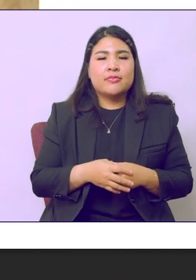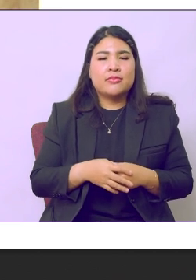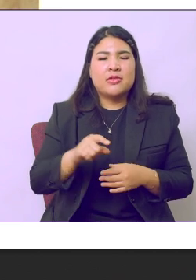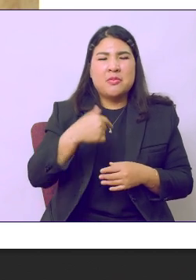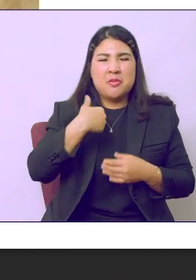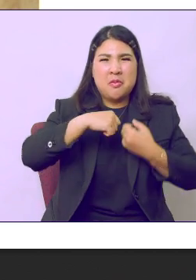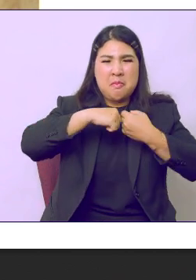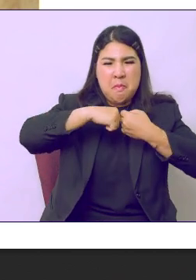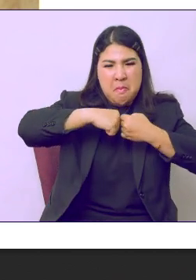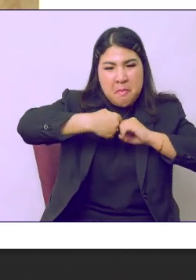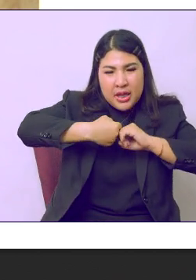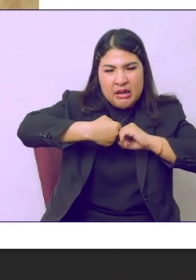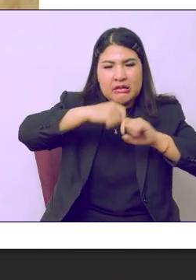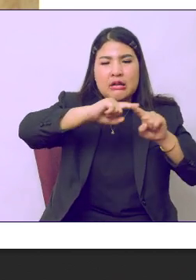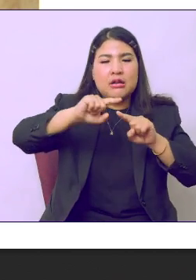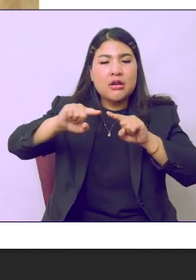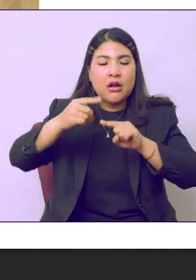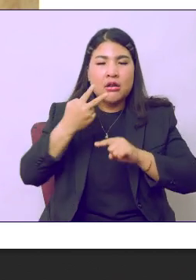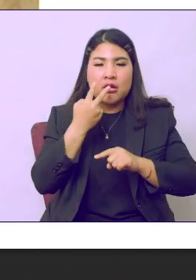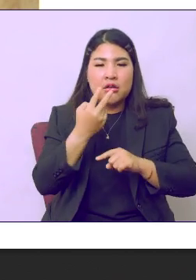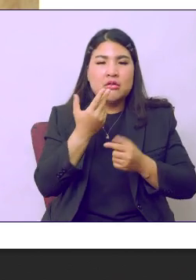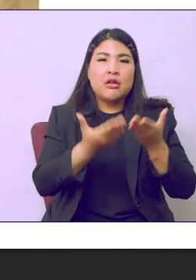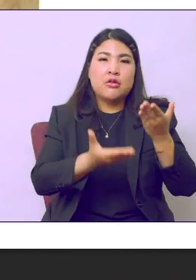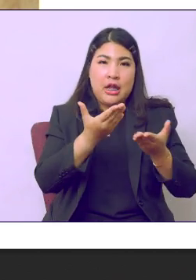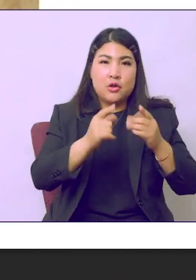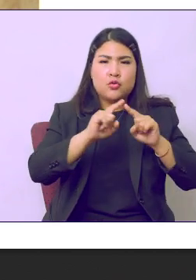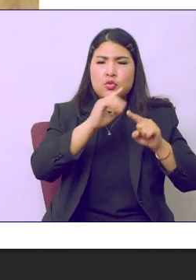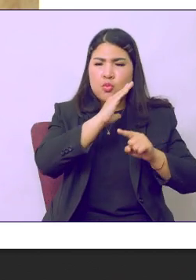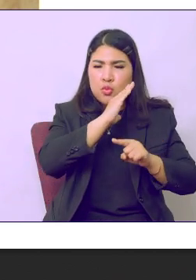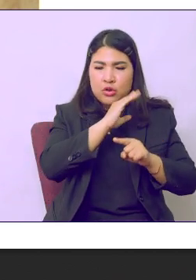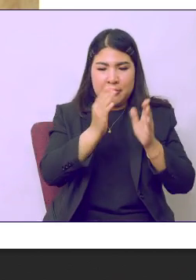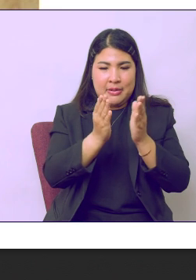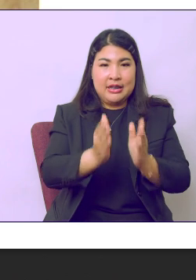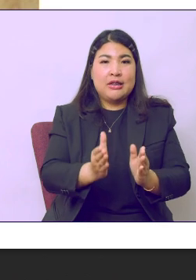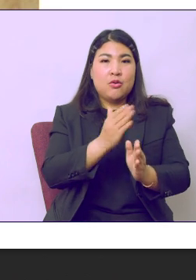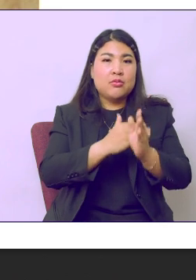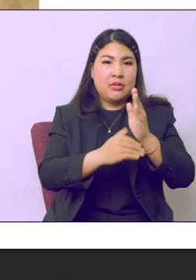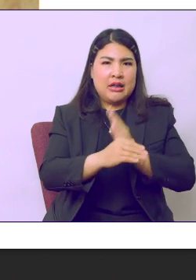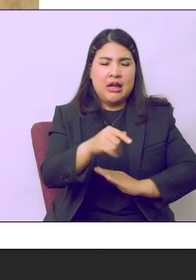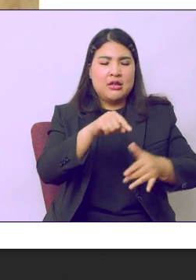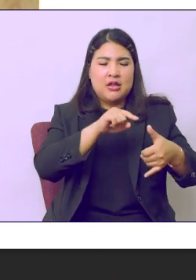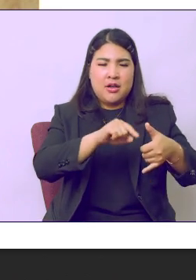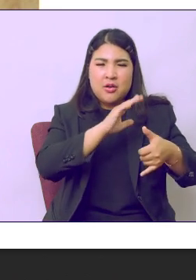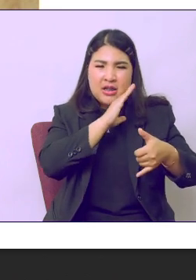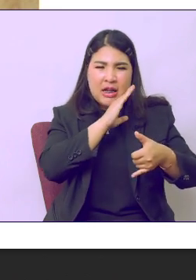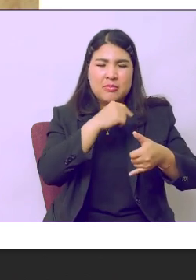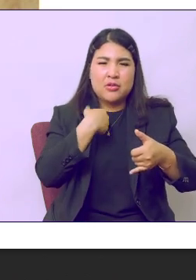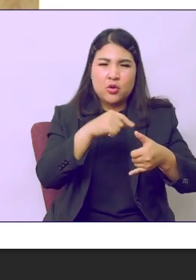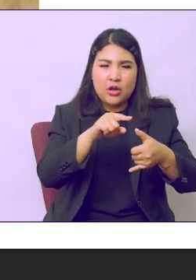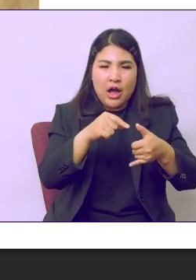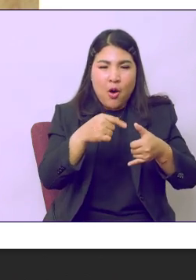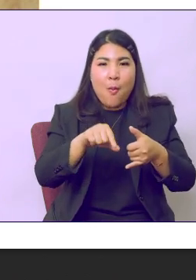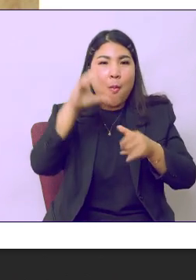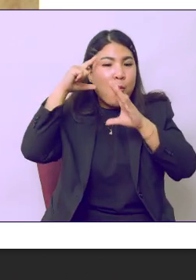โพสตอย่างเงี้ยอันเนี้ยในภาพนี้ให้น้องเอยยกเองแต่ว่าถ้าเป็นน้องที่ไม่ไหวเนี่ยอย่างของผมใช้เนี่ยผมจะสอดหมอนให้สูงขึ้นนิดนึงแล้วให้น้องเนี่ยออก